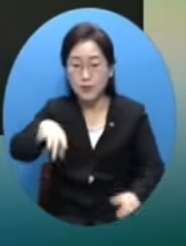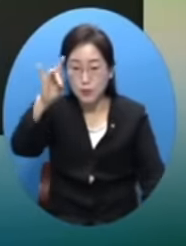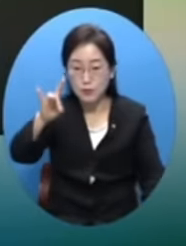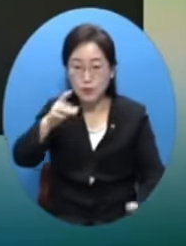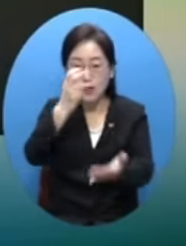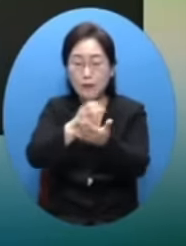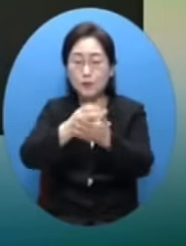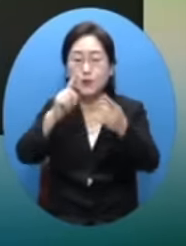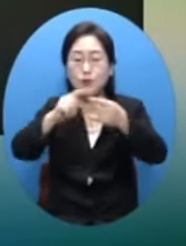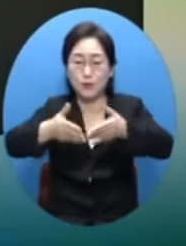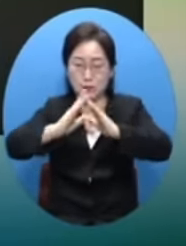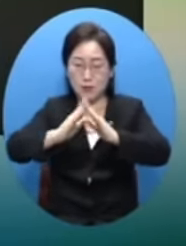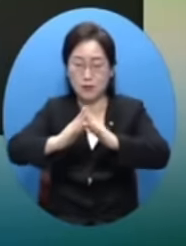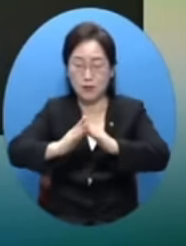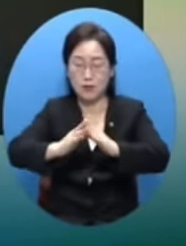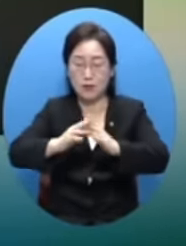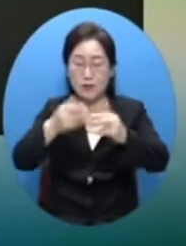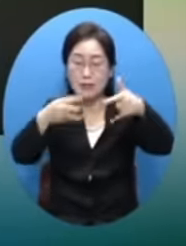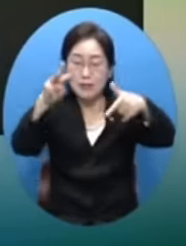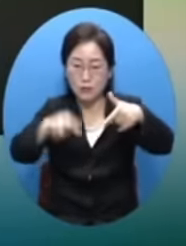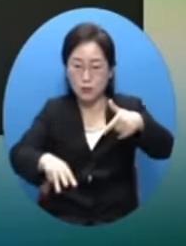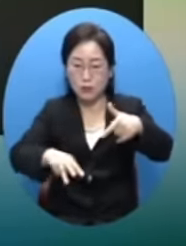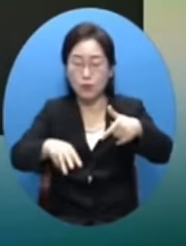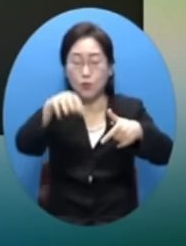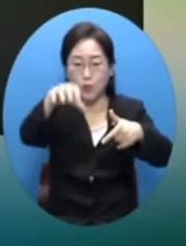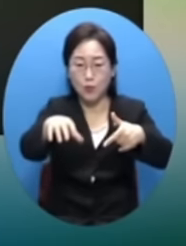내동에 설립했는데 그것이 바로 내리교회입니다.